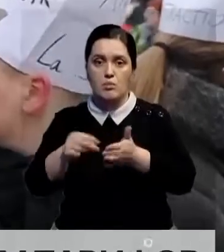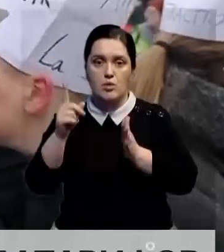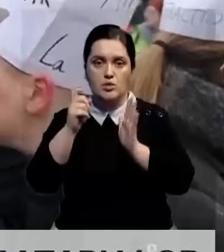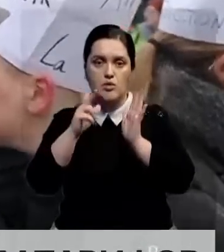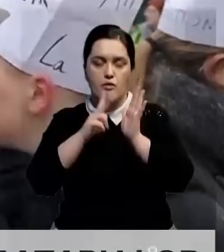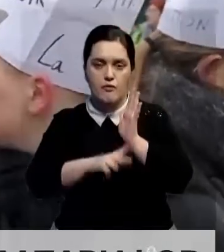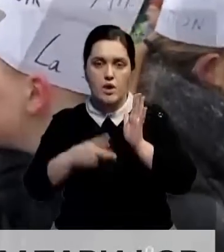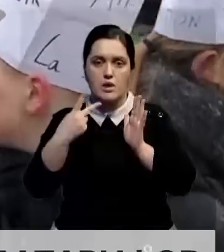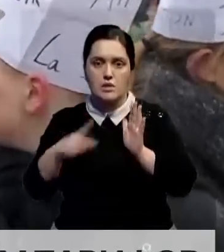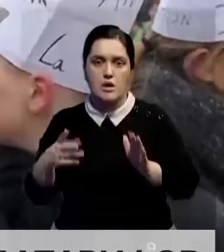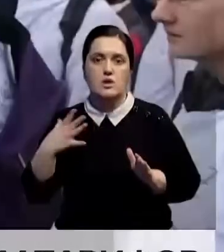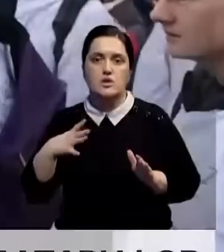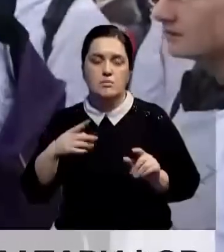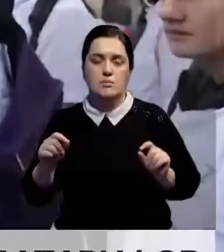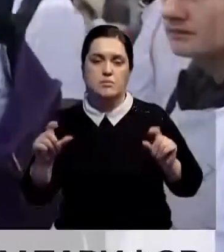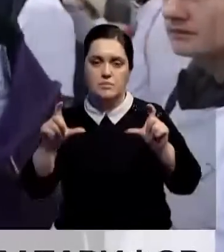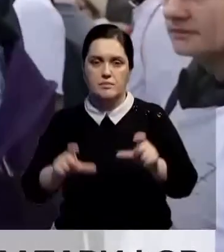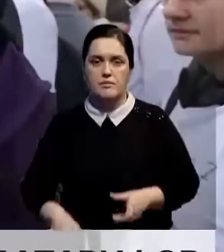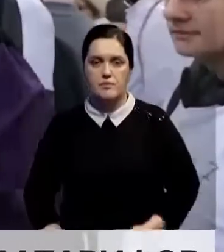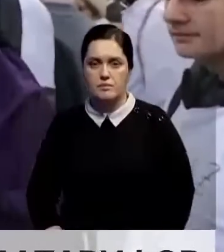180 евро. К чему это все идет?